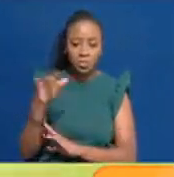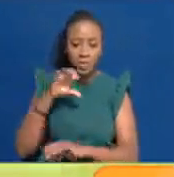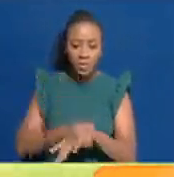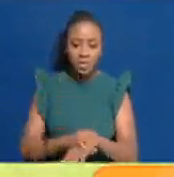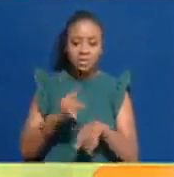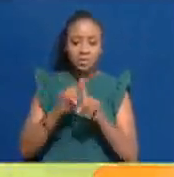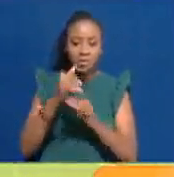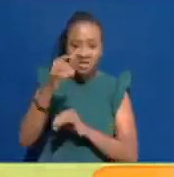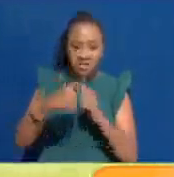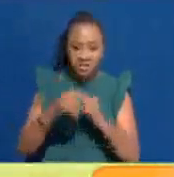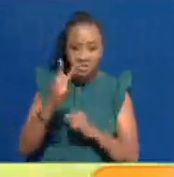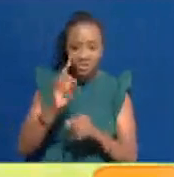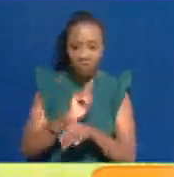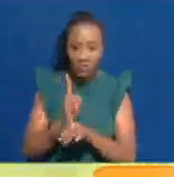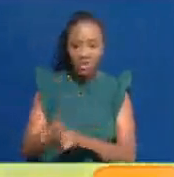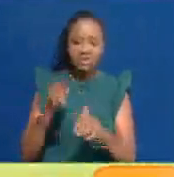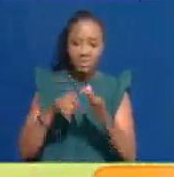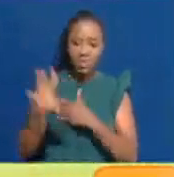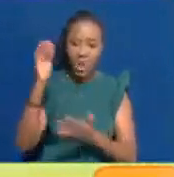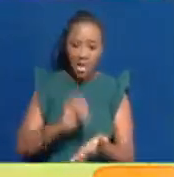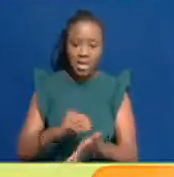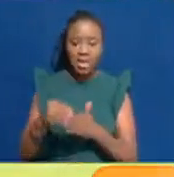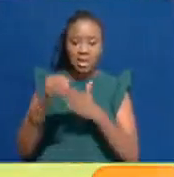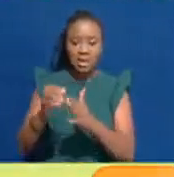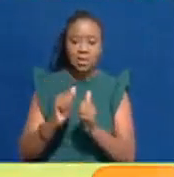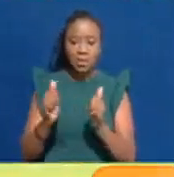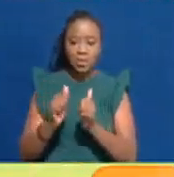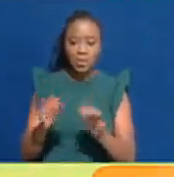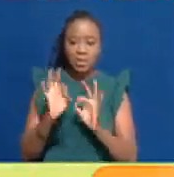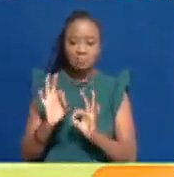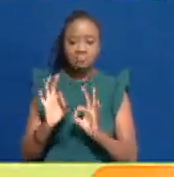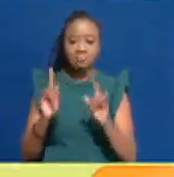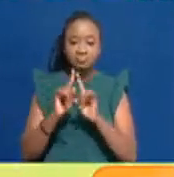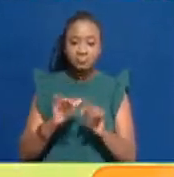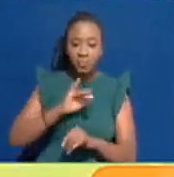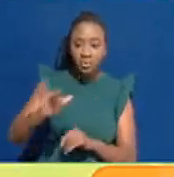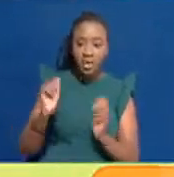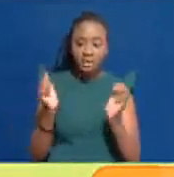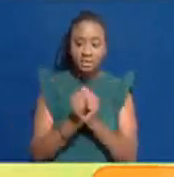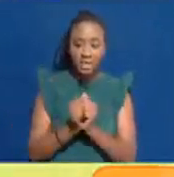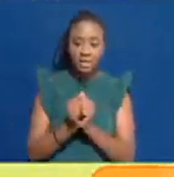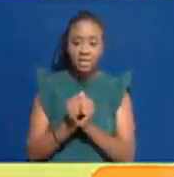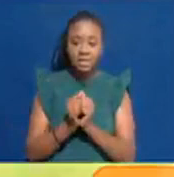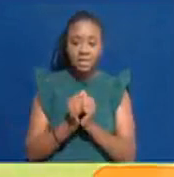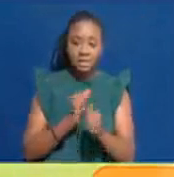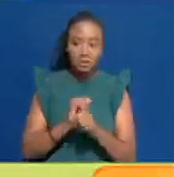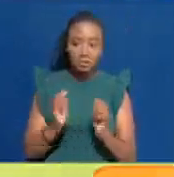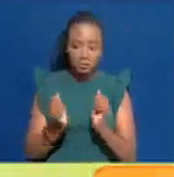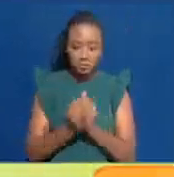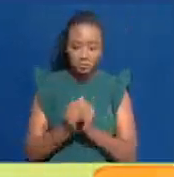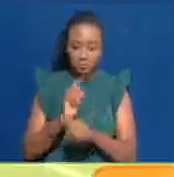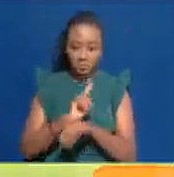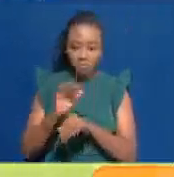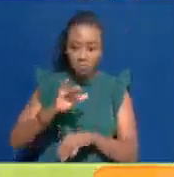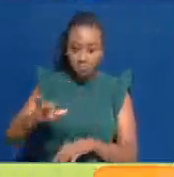62 Peter Luasa alipa Gor Mahia uongozi na bao la kiustadi. Zikisalia dakika 10 mechi kukamilika, Austin Odhiambo